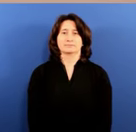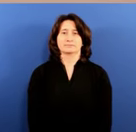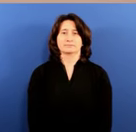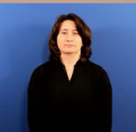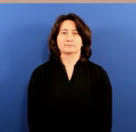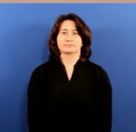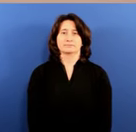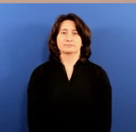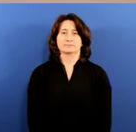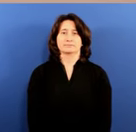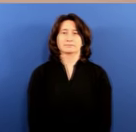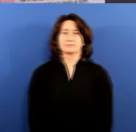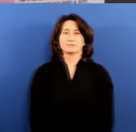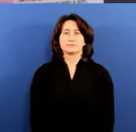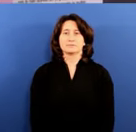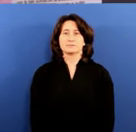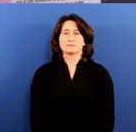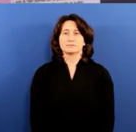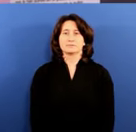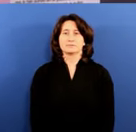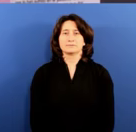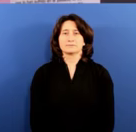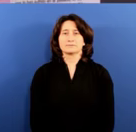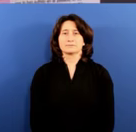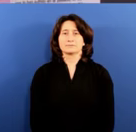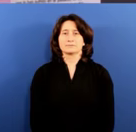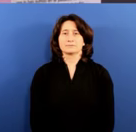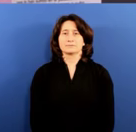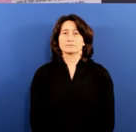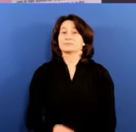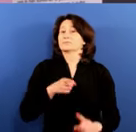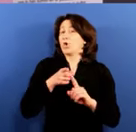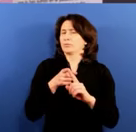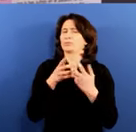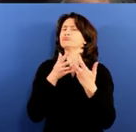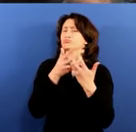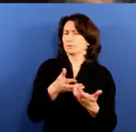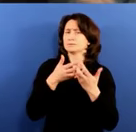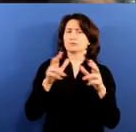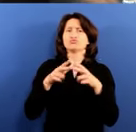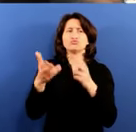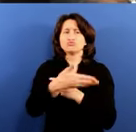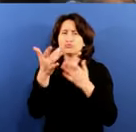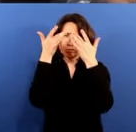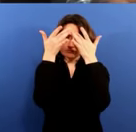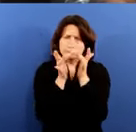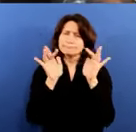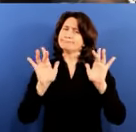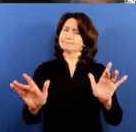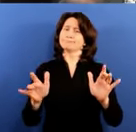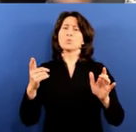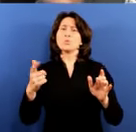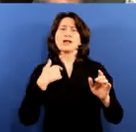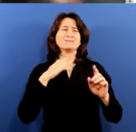azpimarratu nahi izan da, sexu orientazioagatiko eta genero nortasunaretiko bazterkeriaren aurkako borrokarekin duen